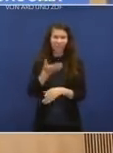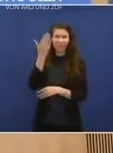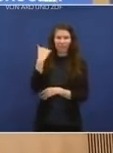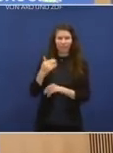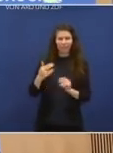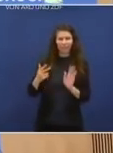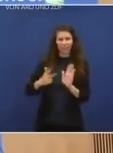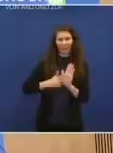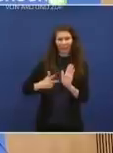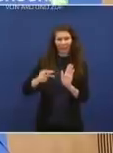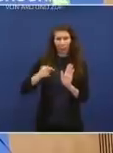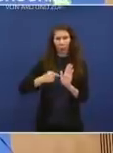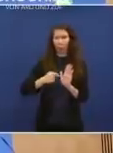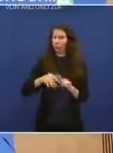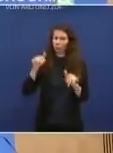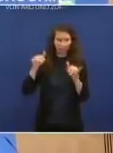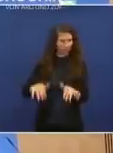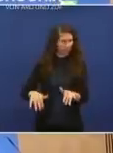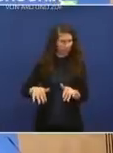nicht vor.